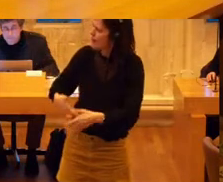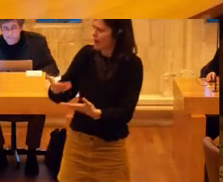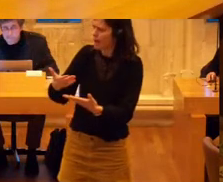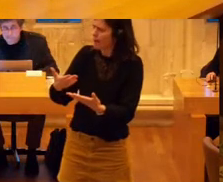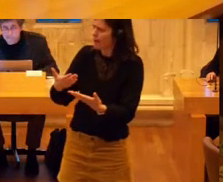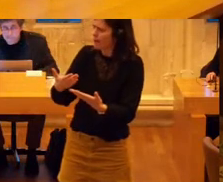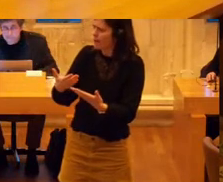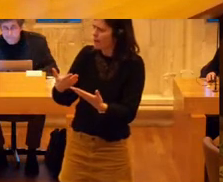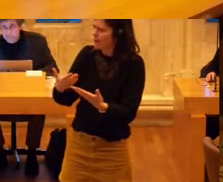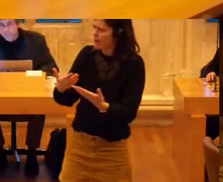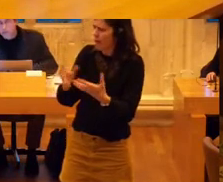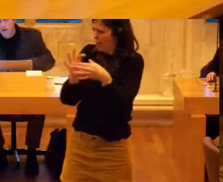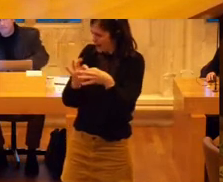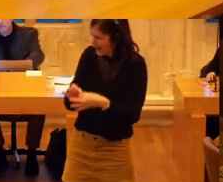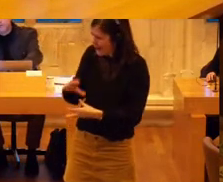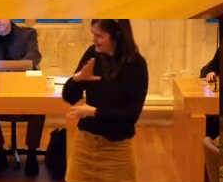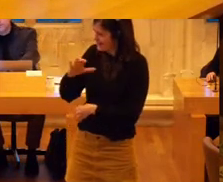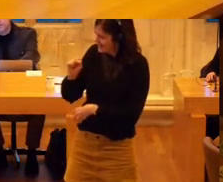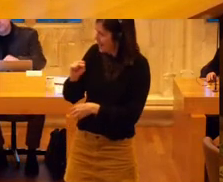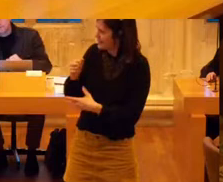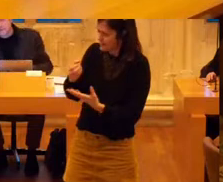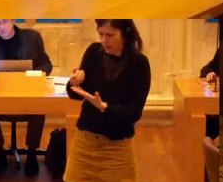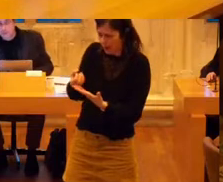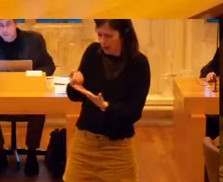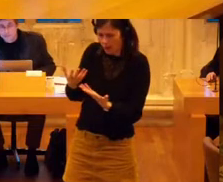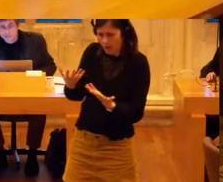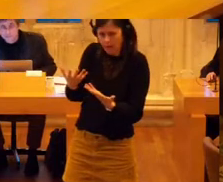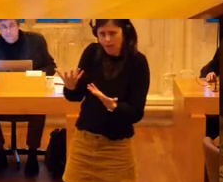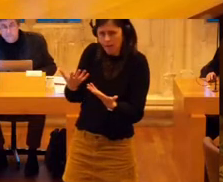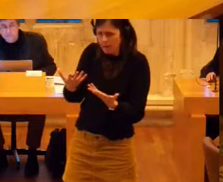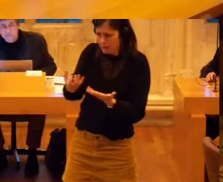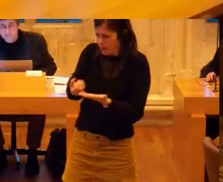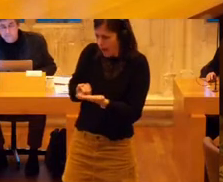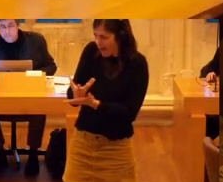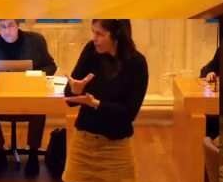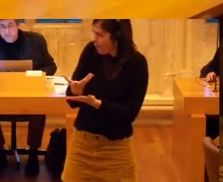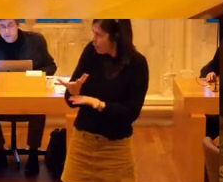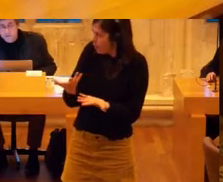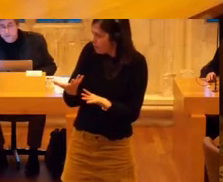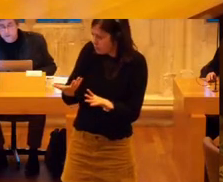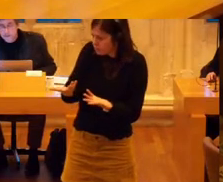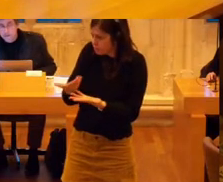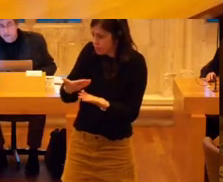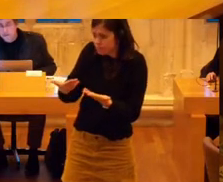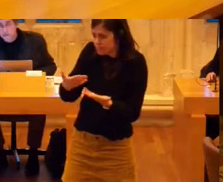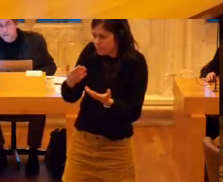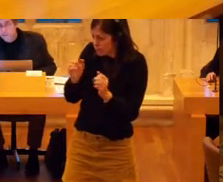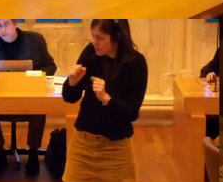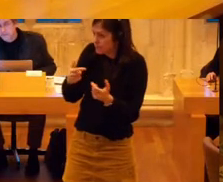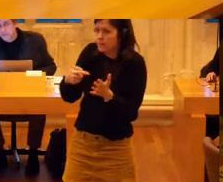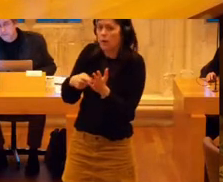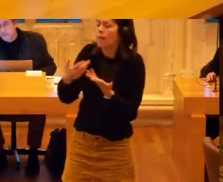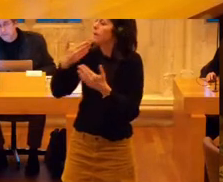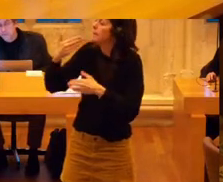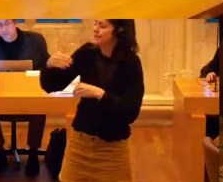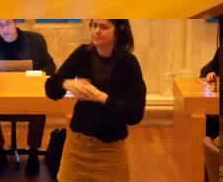d'associer le conseil municipal aux grandes initiatives que prend le CCAS? Je vous remercie.